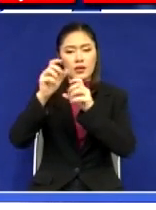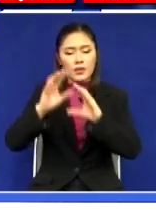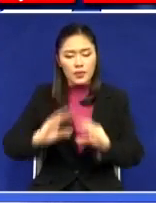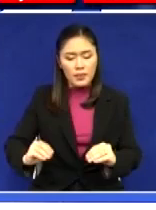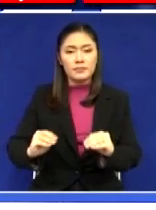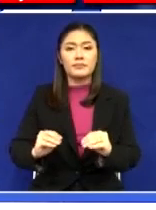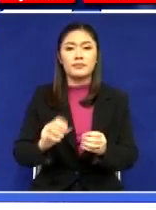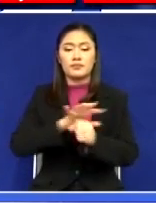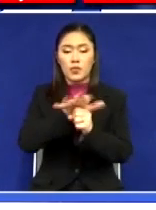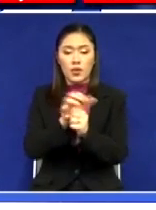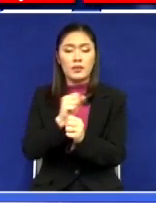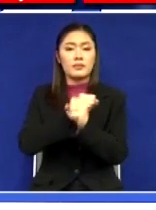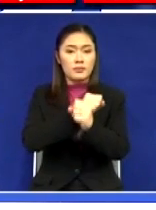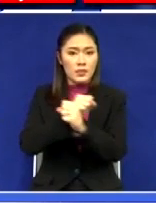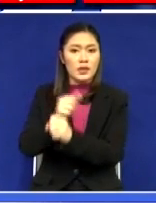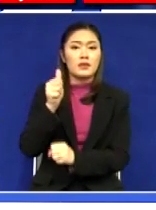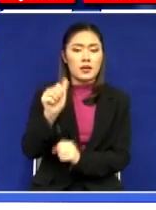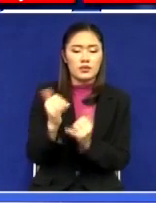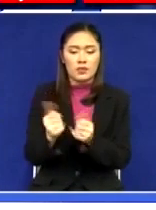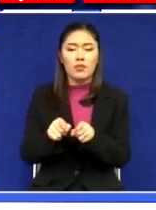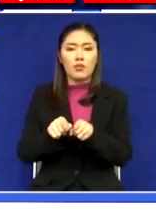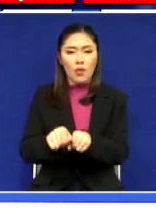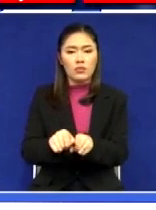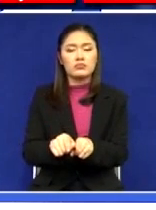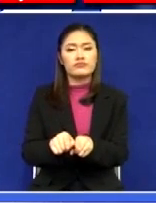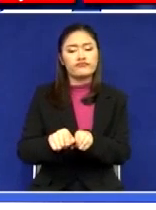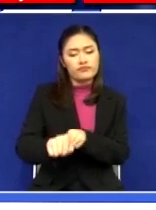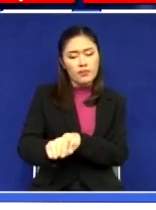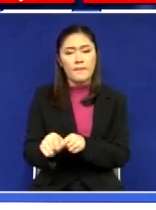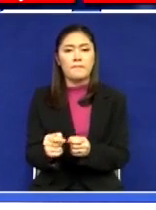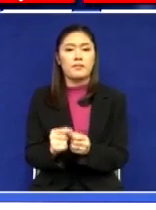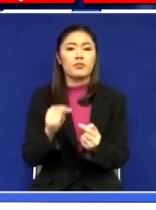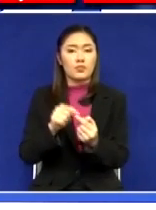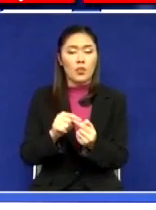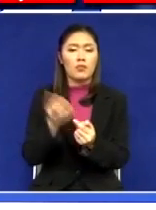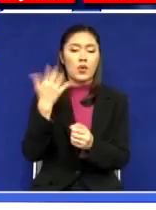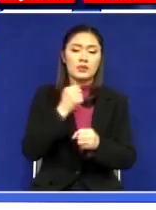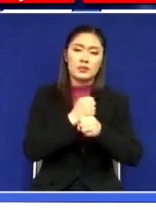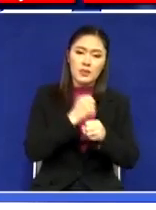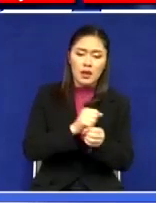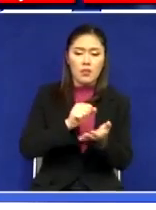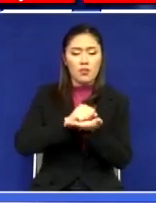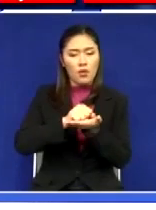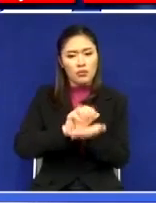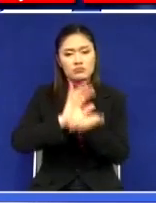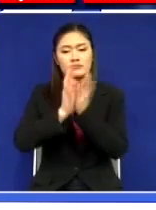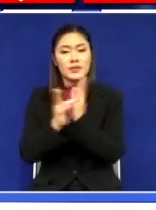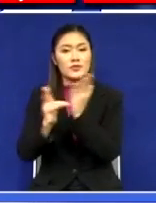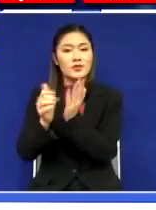ายของโรคแล้วก็เป็นการขับเคลื่อนการปรับการเปลี่ยนผ่านสู่การให้บริการที่มีประสิทธิภาพสูงขึ้นไปด้วย